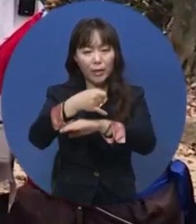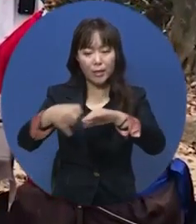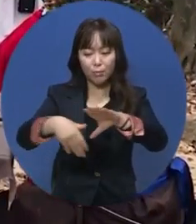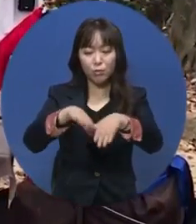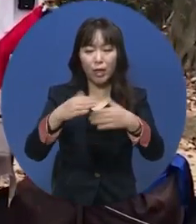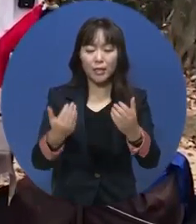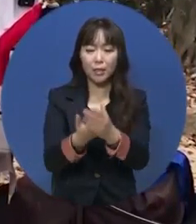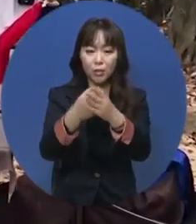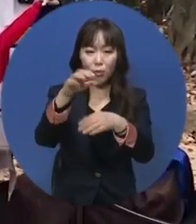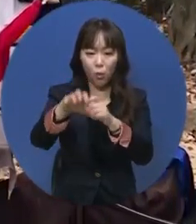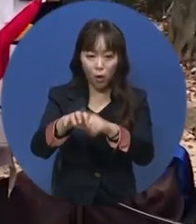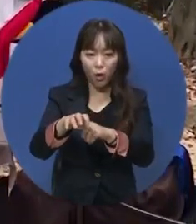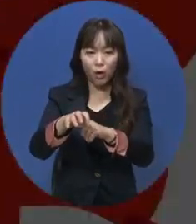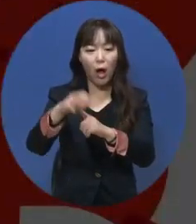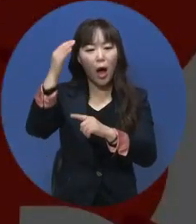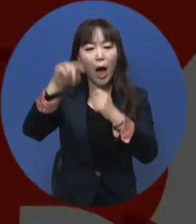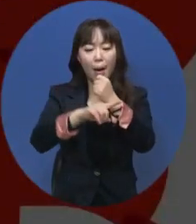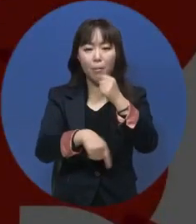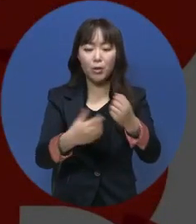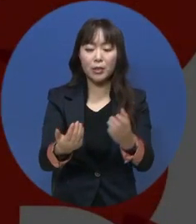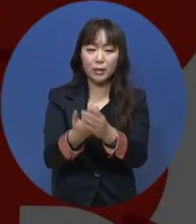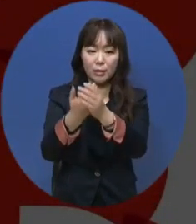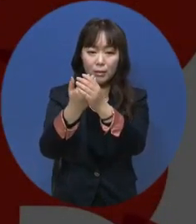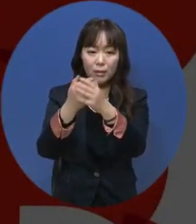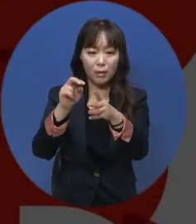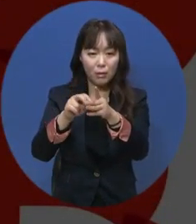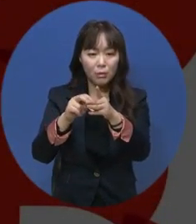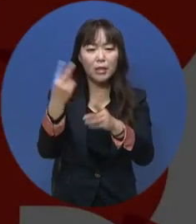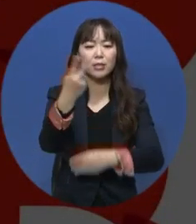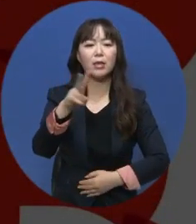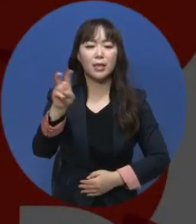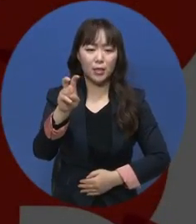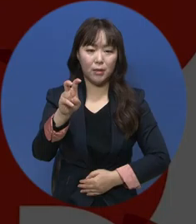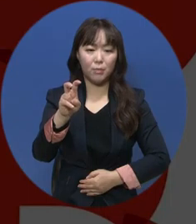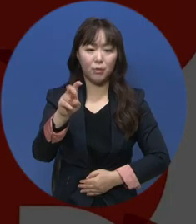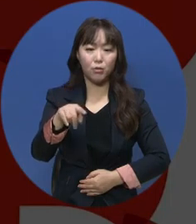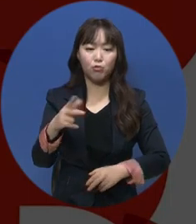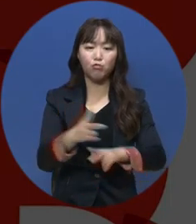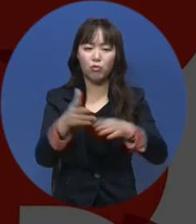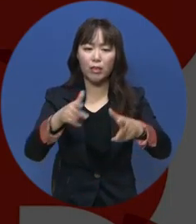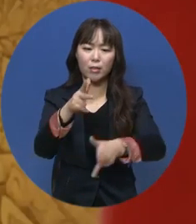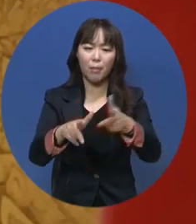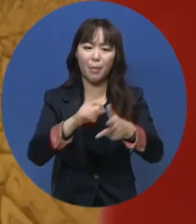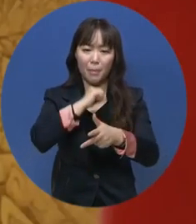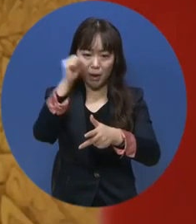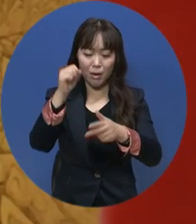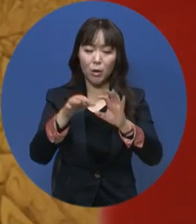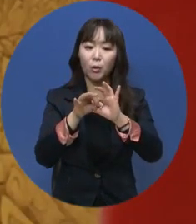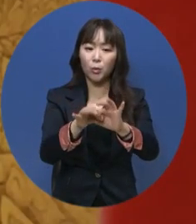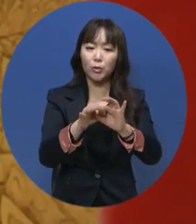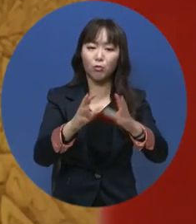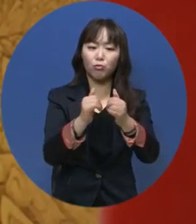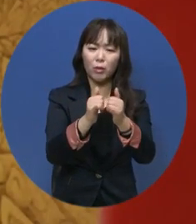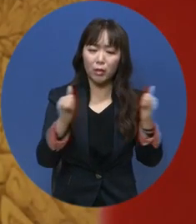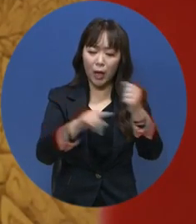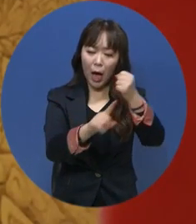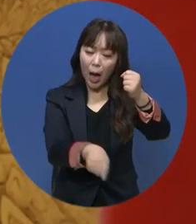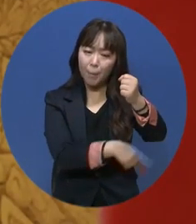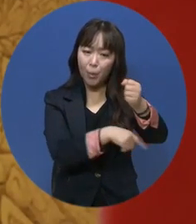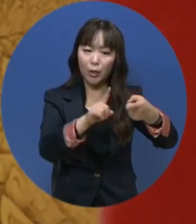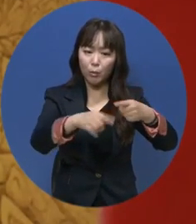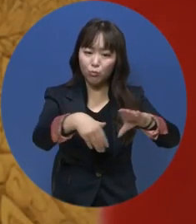한복 진흥 세터가 주관하는 2020 한복 문화 주 강 사업 에 선정됐습니다 이를 통해 국민들이 한 봉